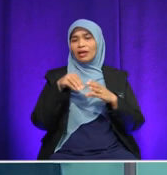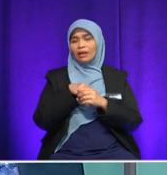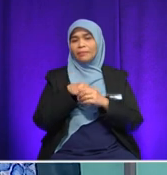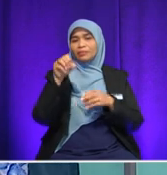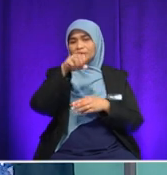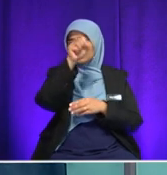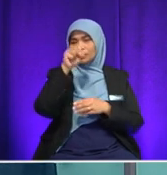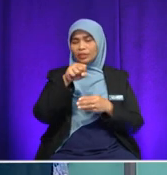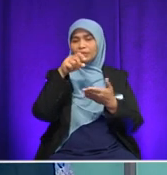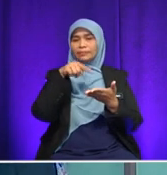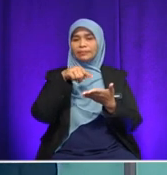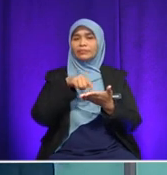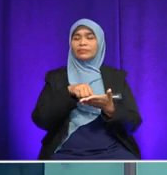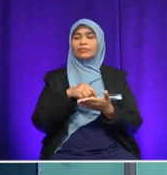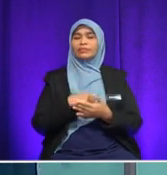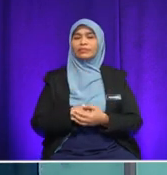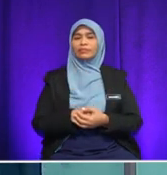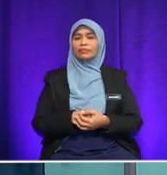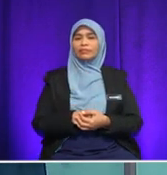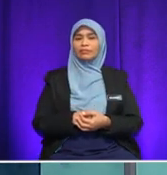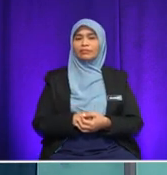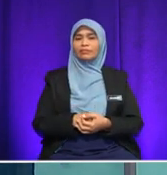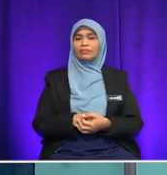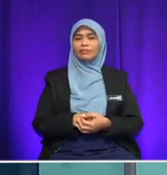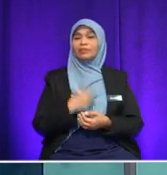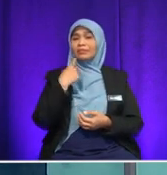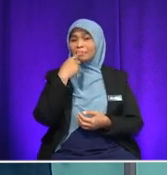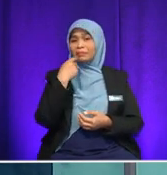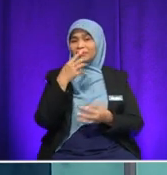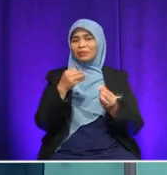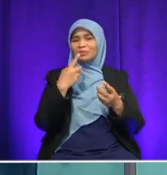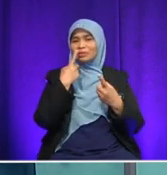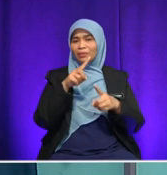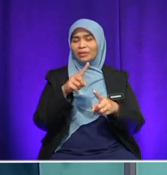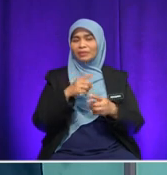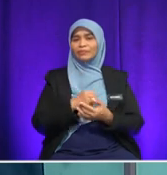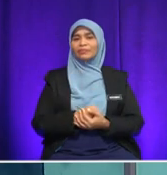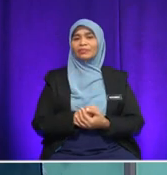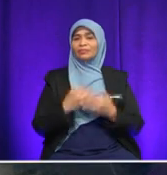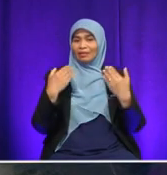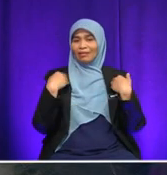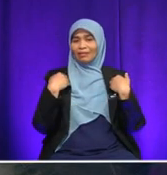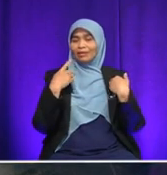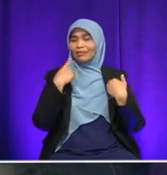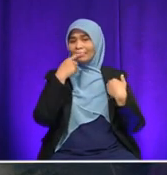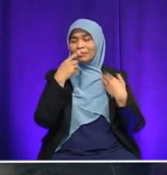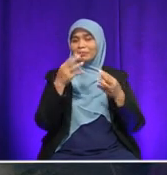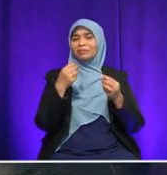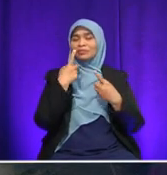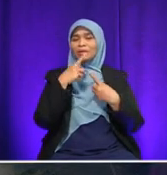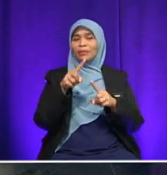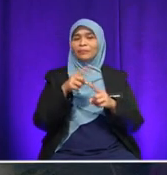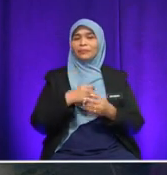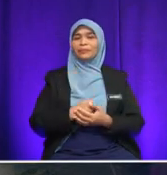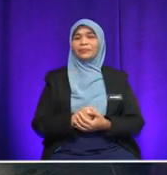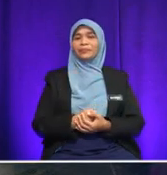itu. Kita nak bagi siapa jawab ni? Okey. Kan ada yang sukarela nak menjawab soalan ni? Sukarela ke ingin